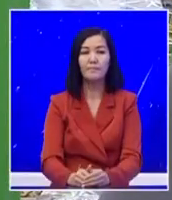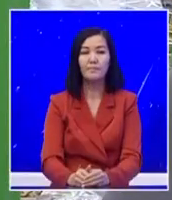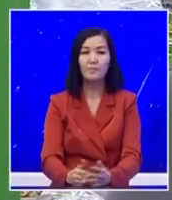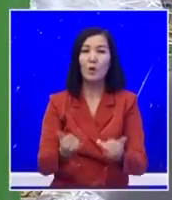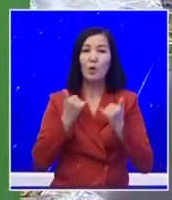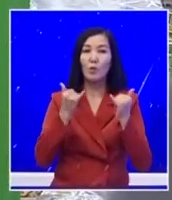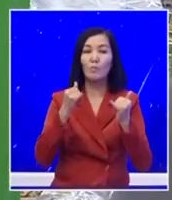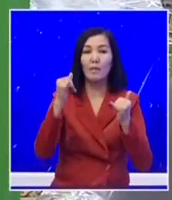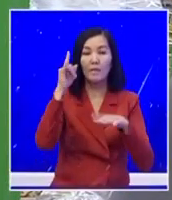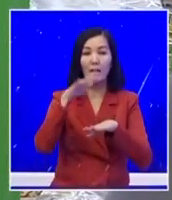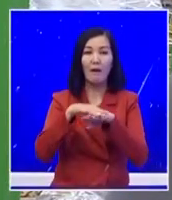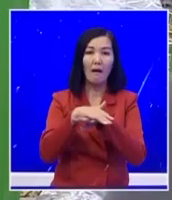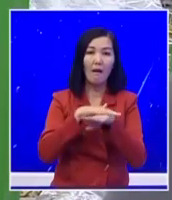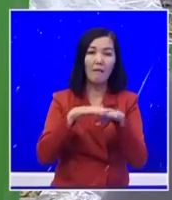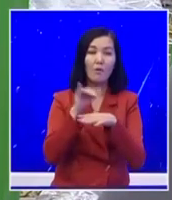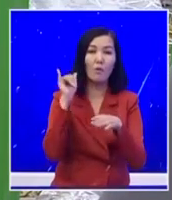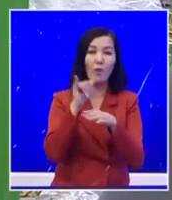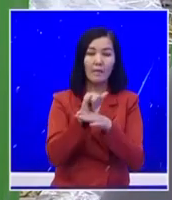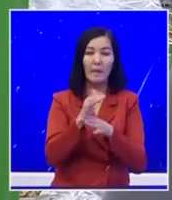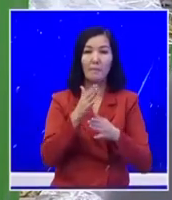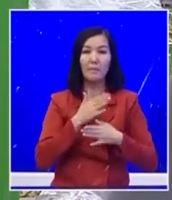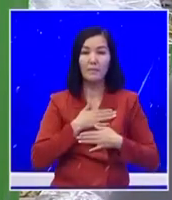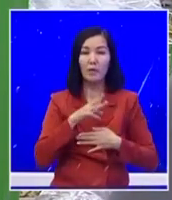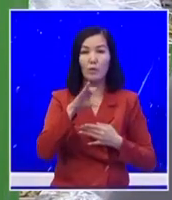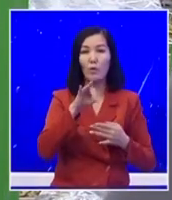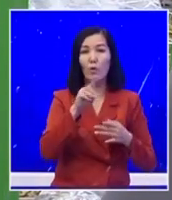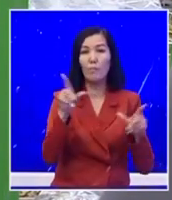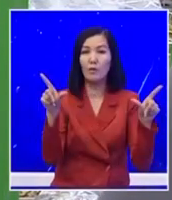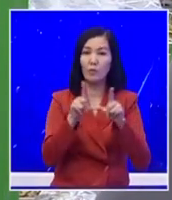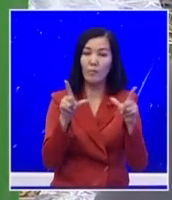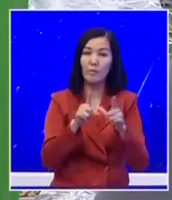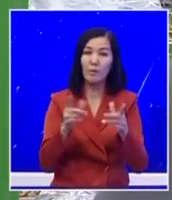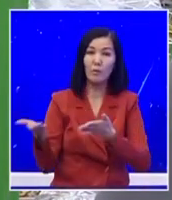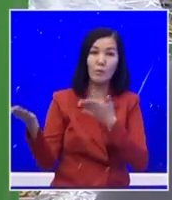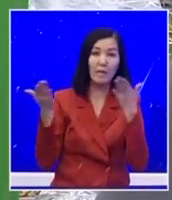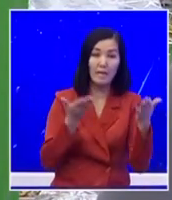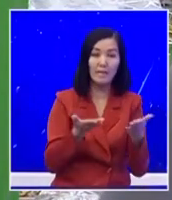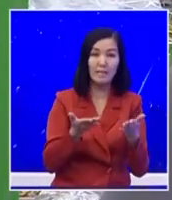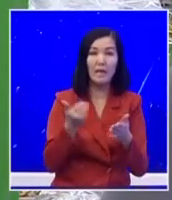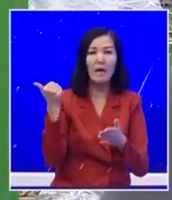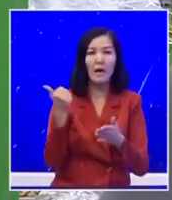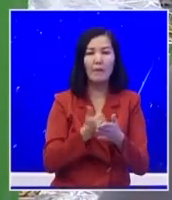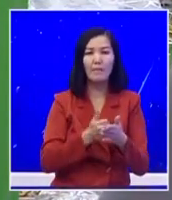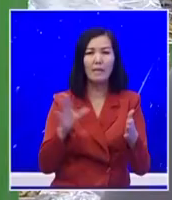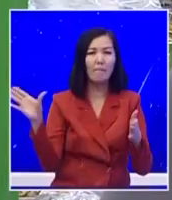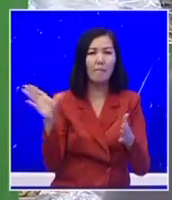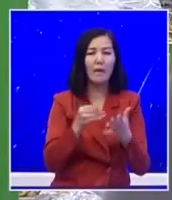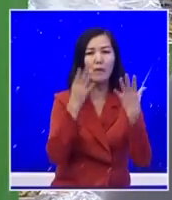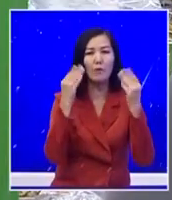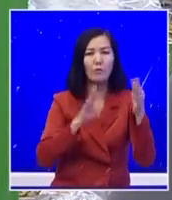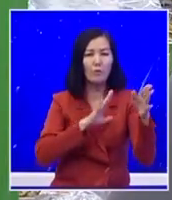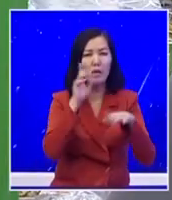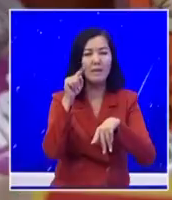Құрметті талдықорғандықтар, қала қонақтары, біз сіздерді Тоймар супермаркетінде қуана күтеміз. Аптаның кез келген күнінде таңғы